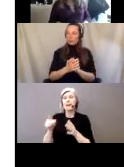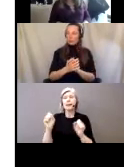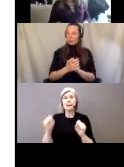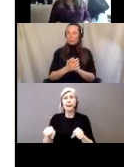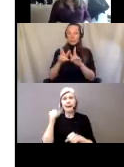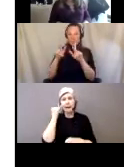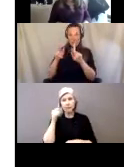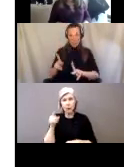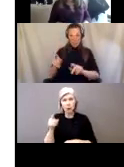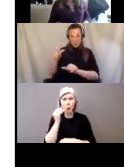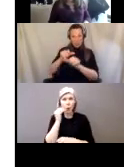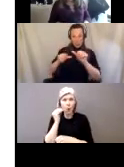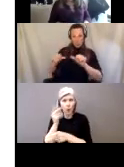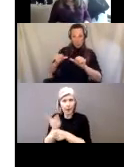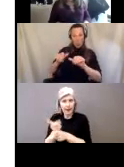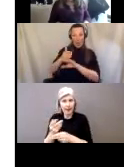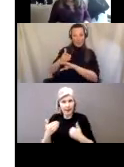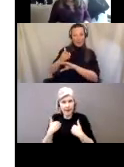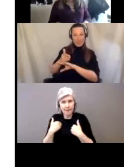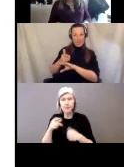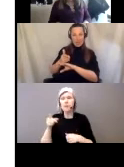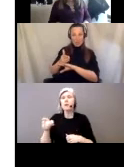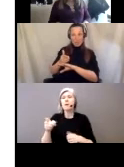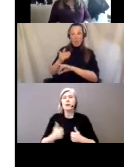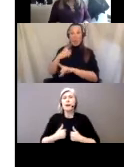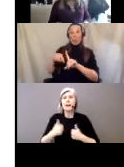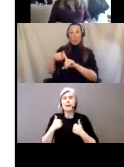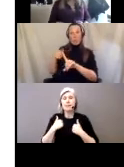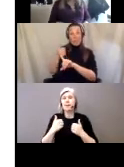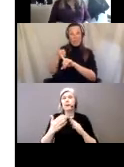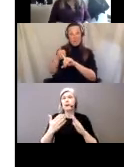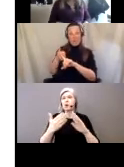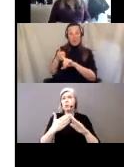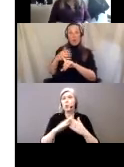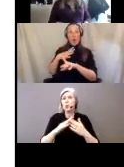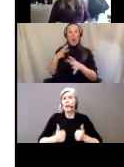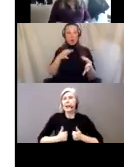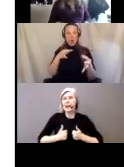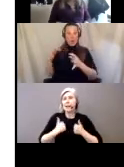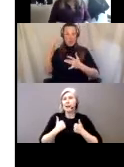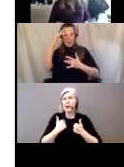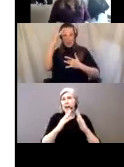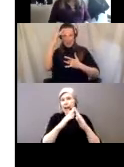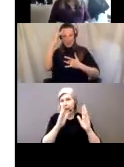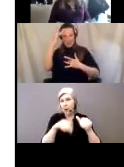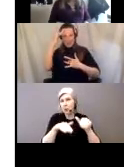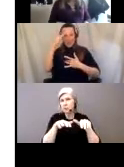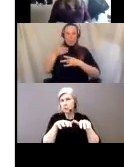est admissible et qu'elle reçoit à domicile et elle souffre d'une maladie chronique avec des soins à domicile.